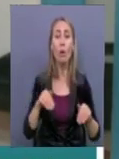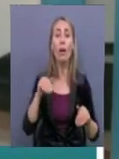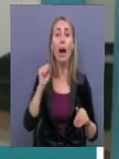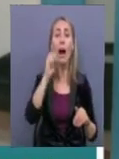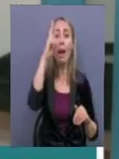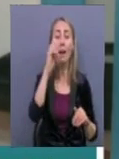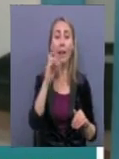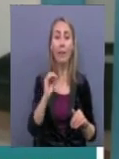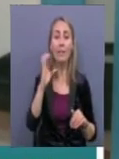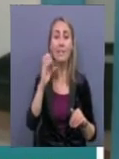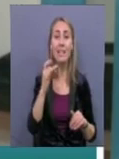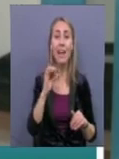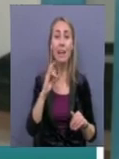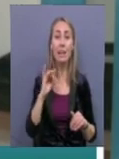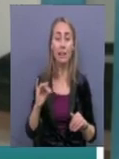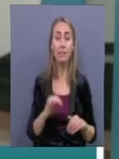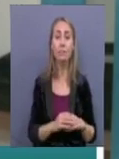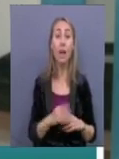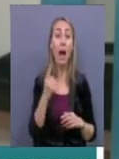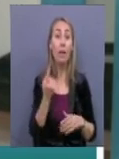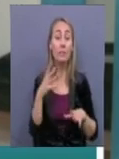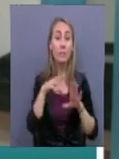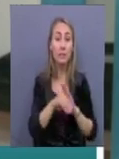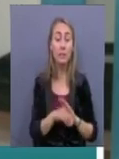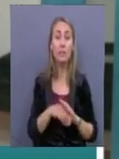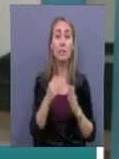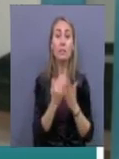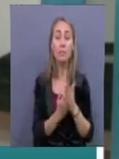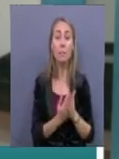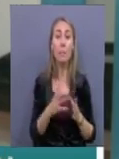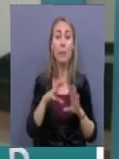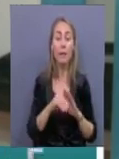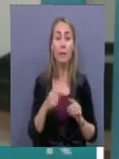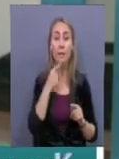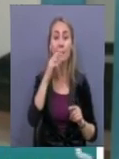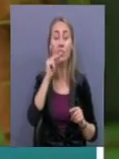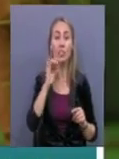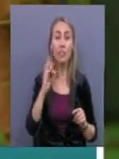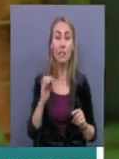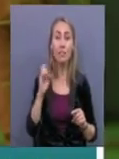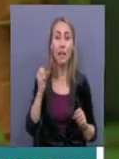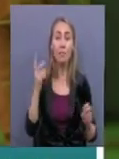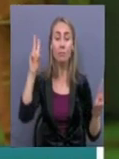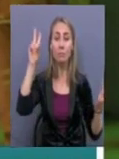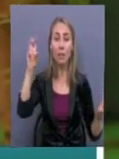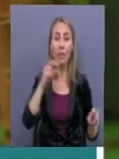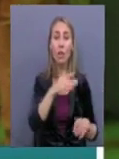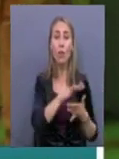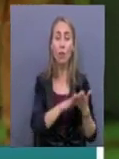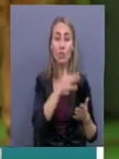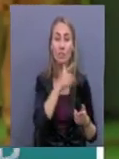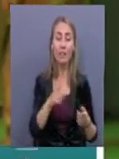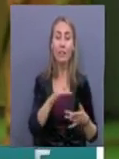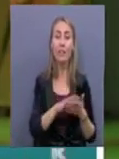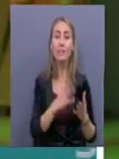бірақ шешімі мүлдем басқаша, осы заманға сай антиутопиялық драма. Естеріңізге сала кетейік, Шахмет